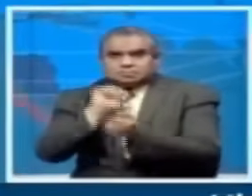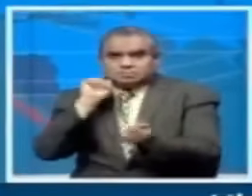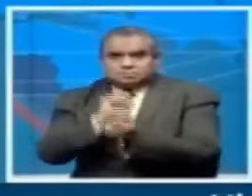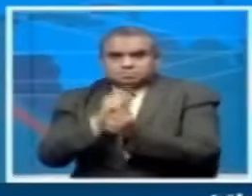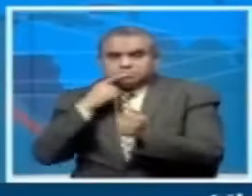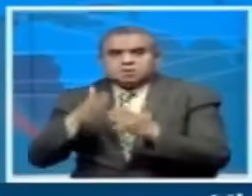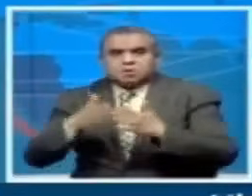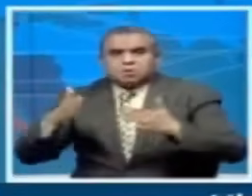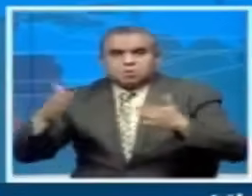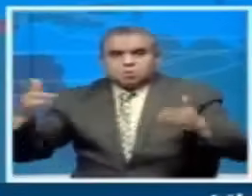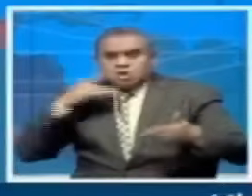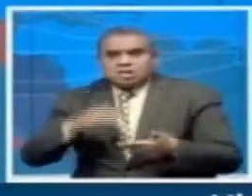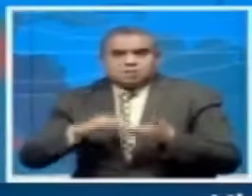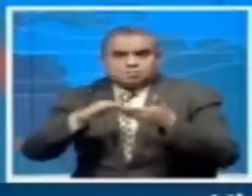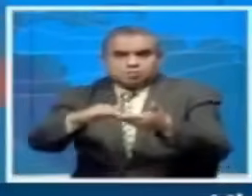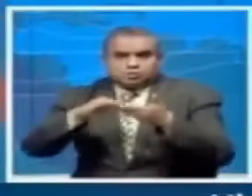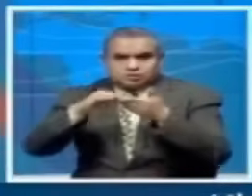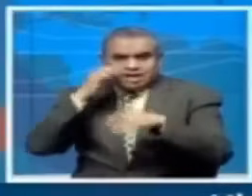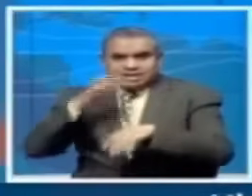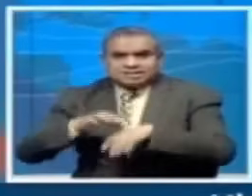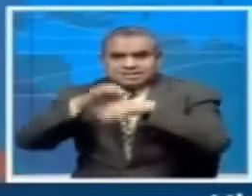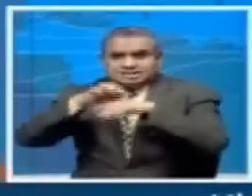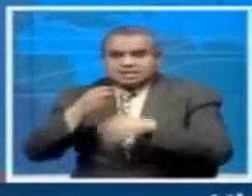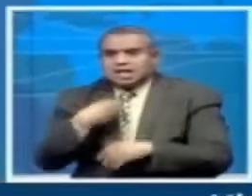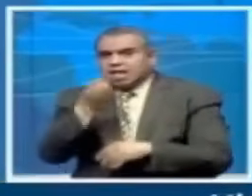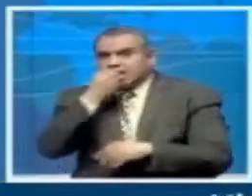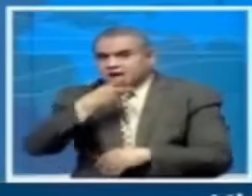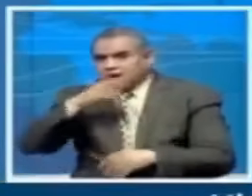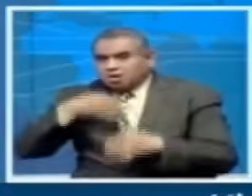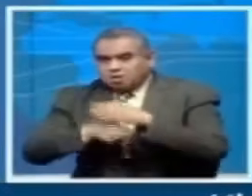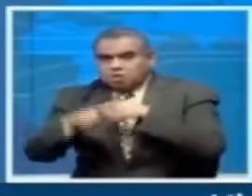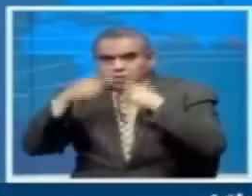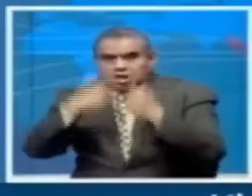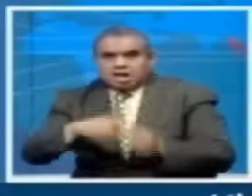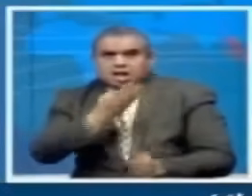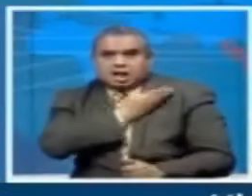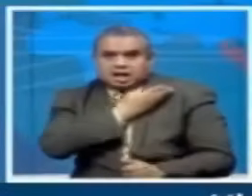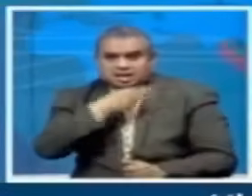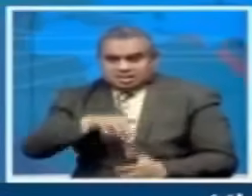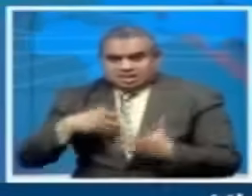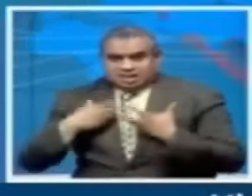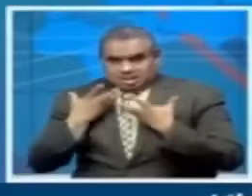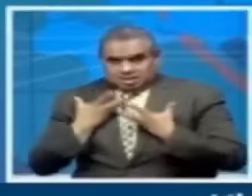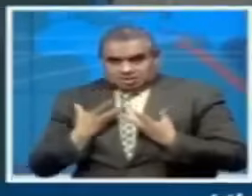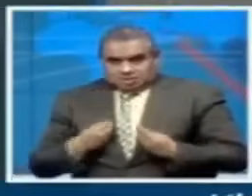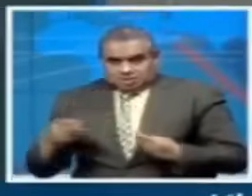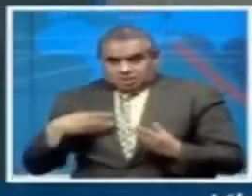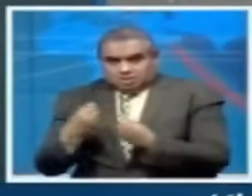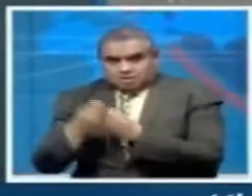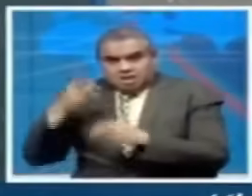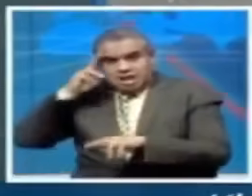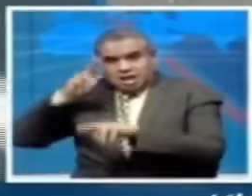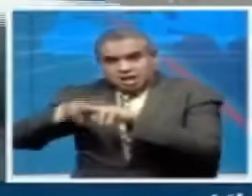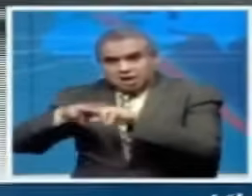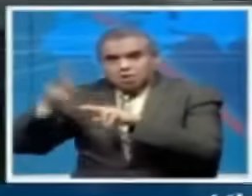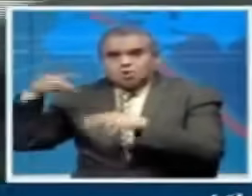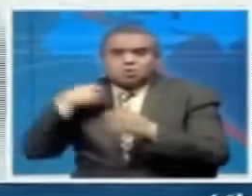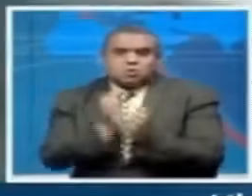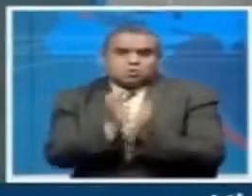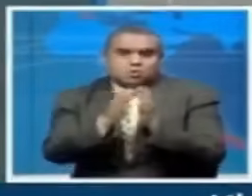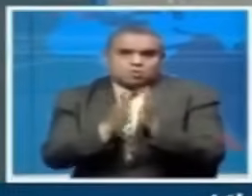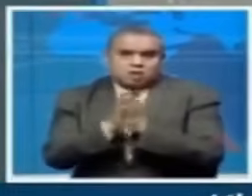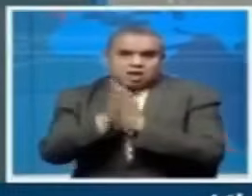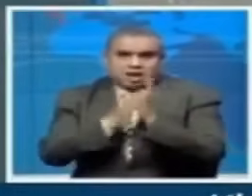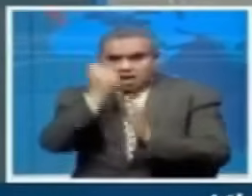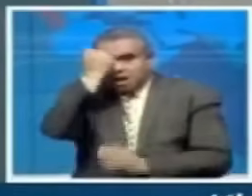وتوسيع نطاق توصيل المساعدات الإنسانية إلى قطاع غزة خلال الهدنة الإنسانية بين إسرائيل وحماس. وأعرب